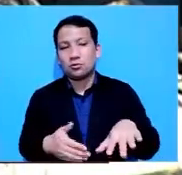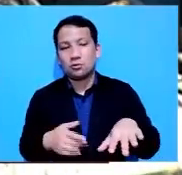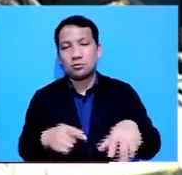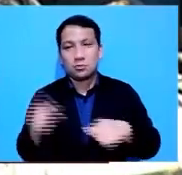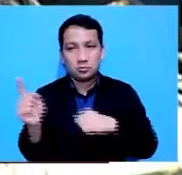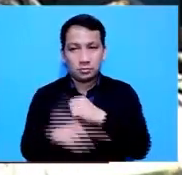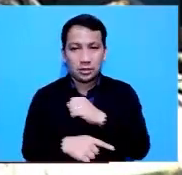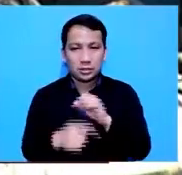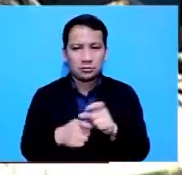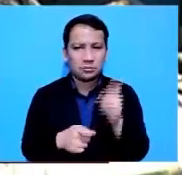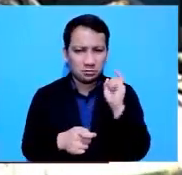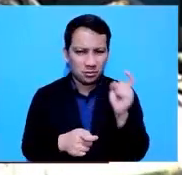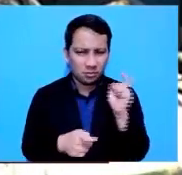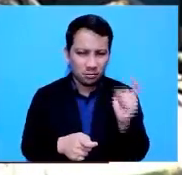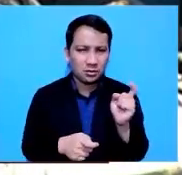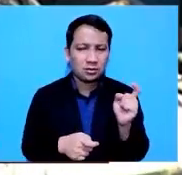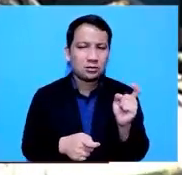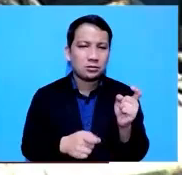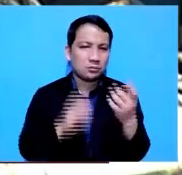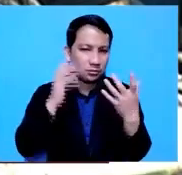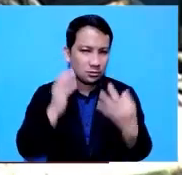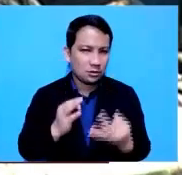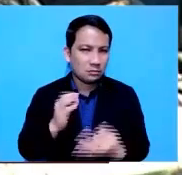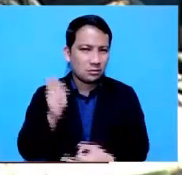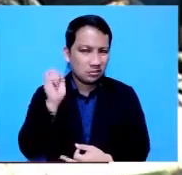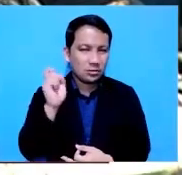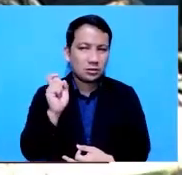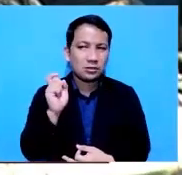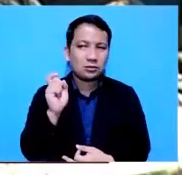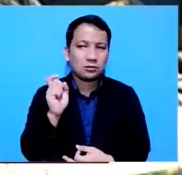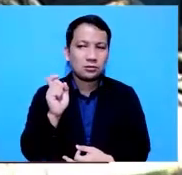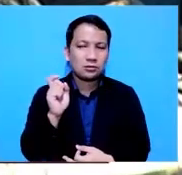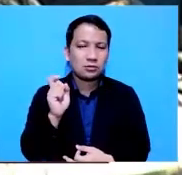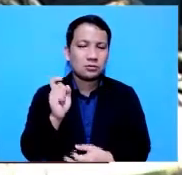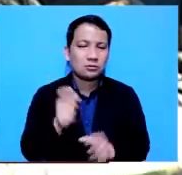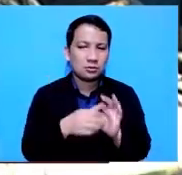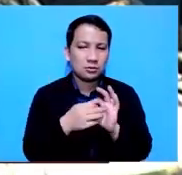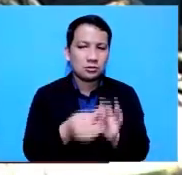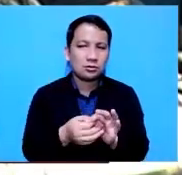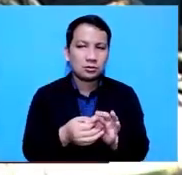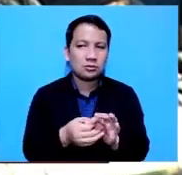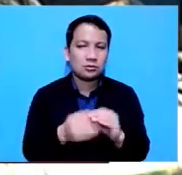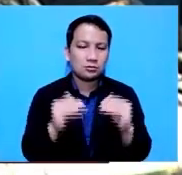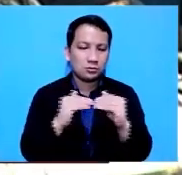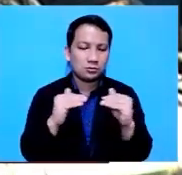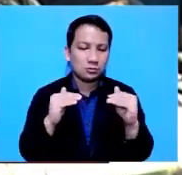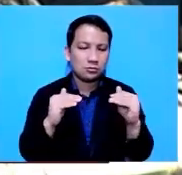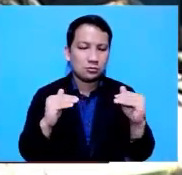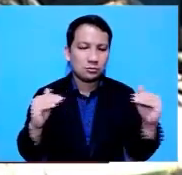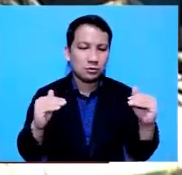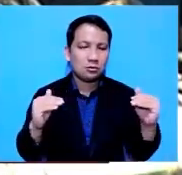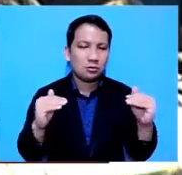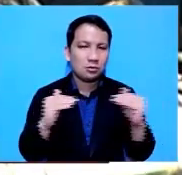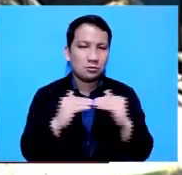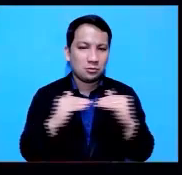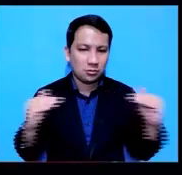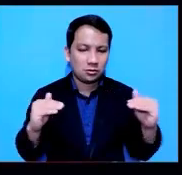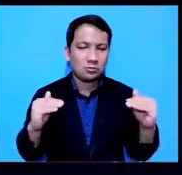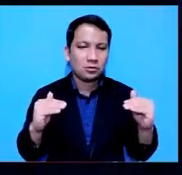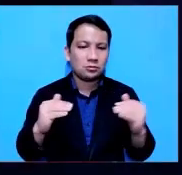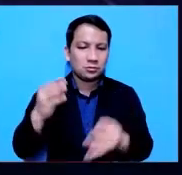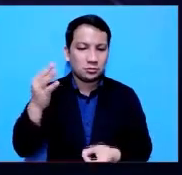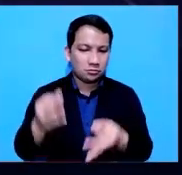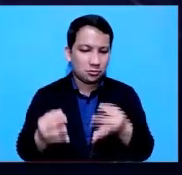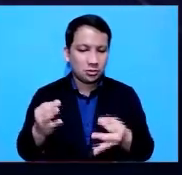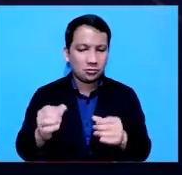quick and decisive. It shall be fair and impartial, and due process shall be observed.